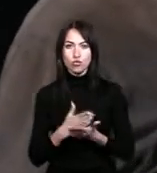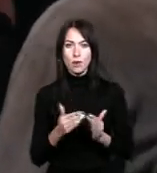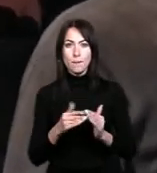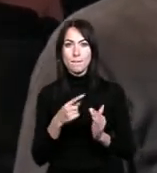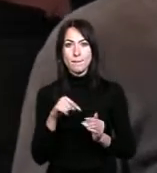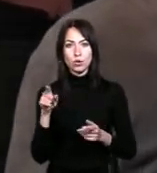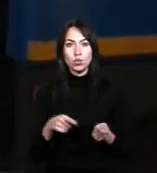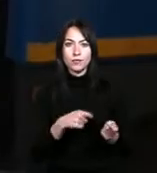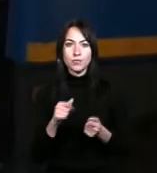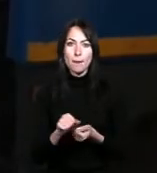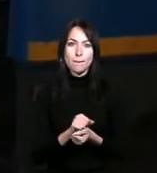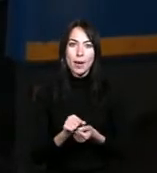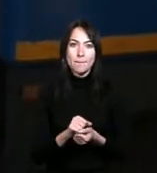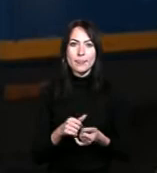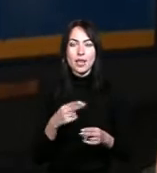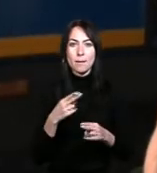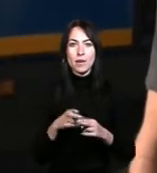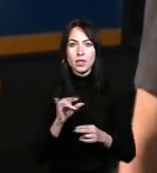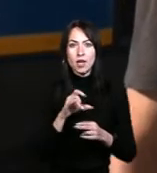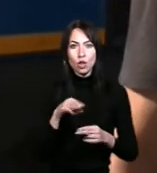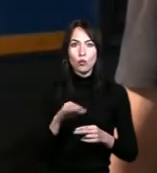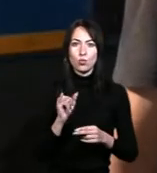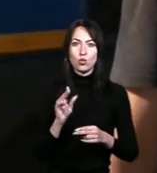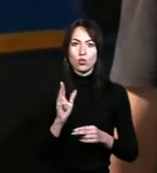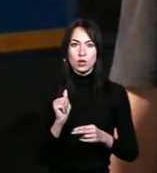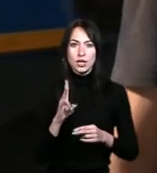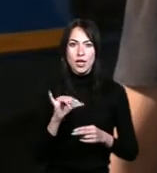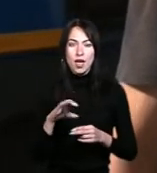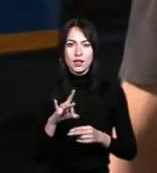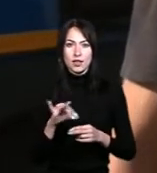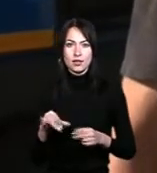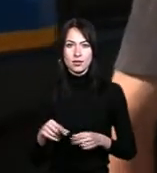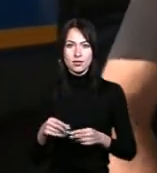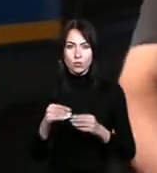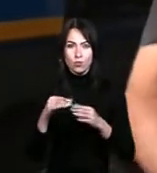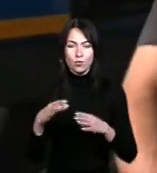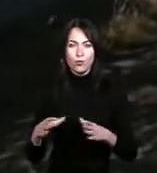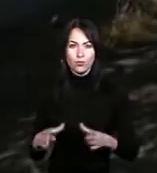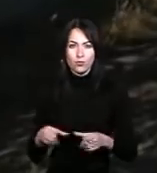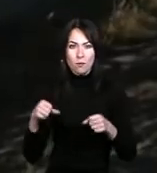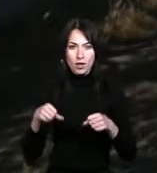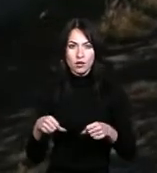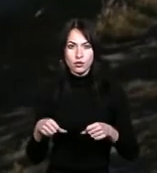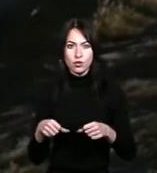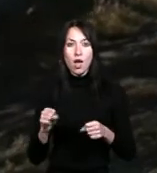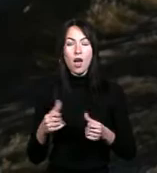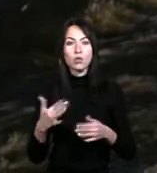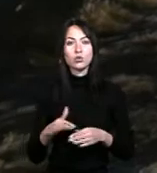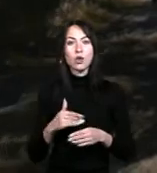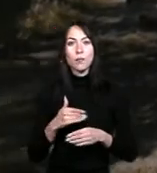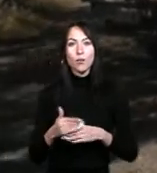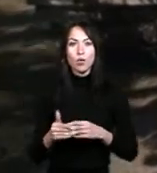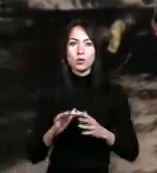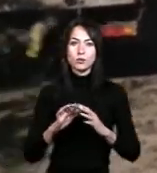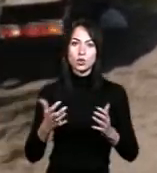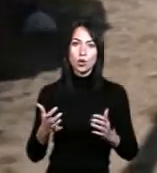туди звозимо папір, металобрухт і каністри. Баклажки, каністри. А вже потім скло,